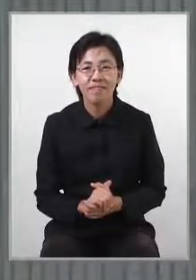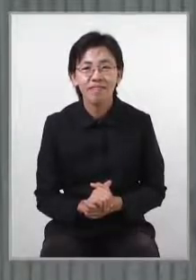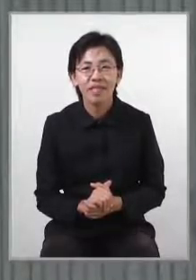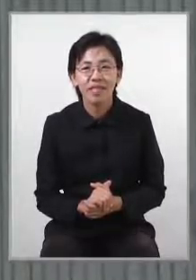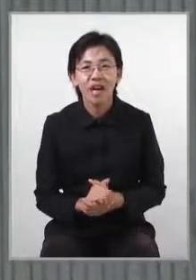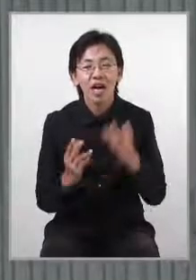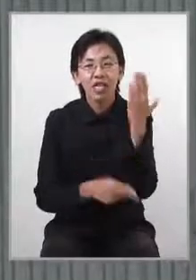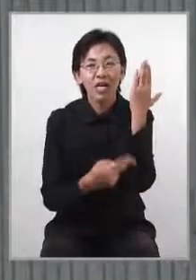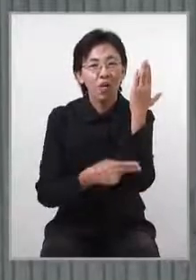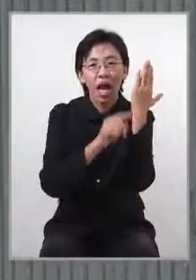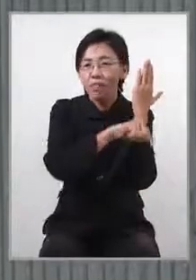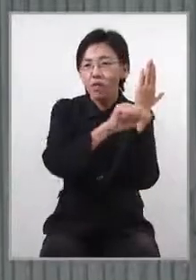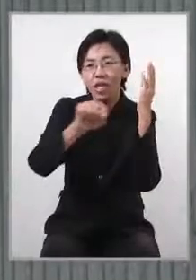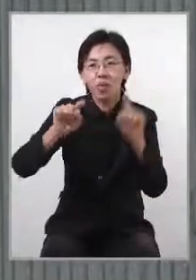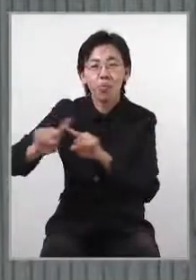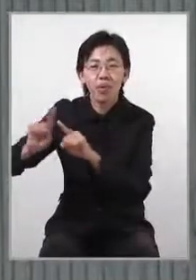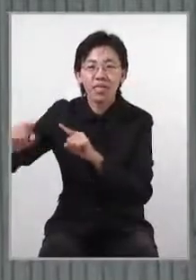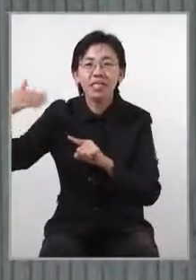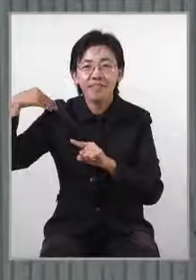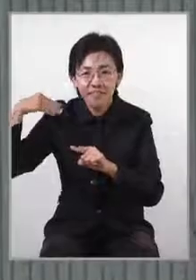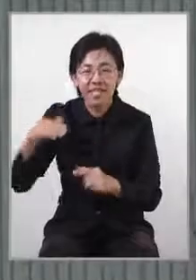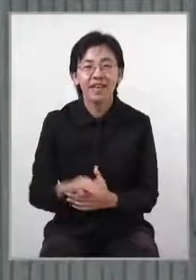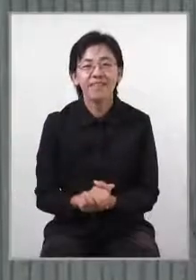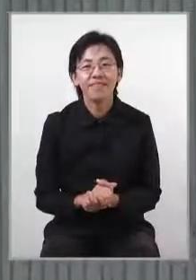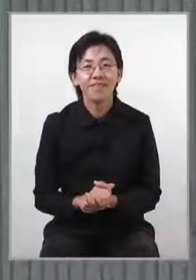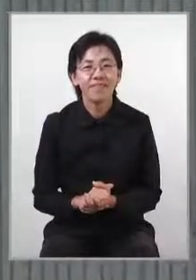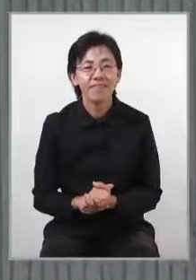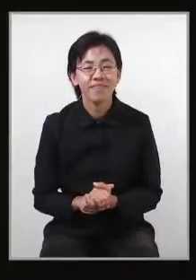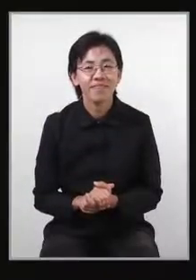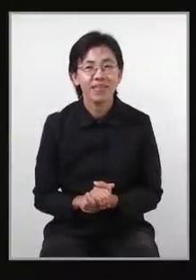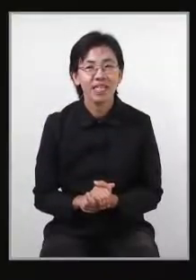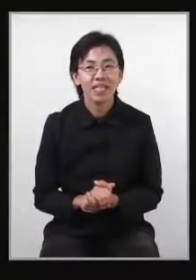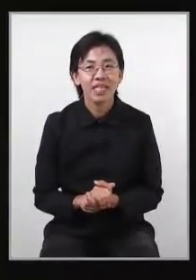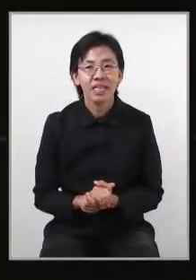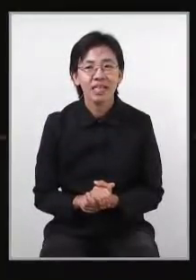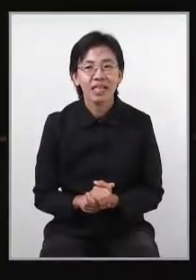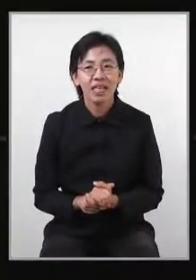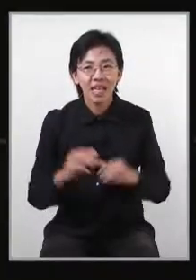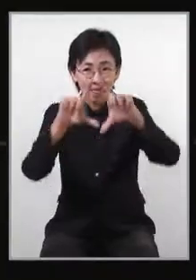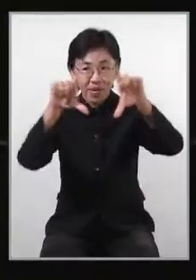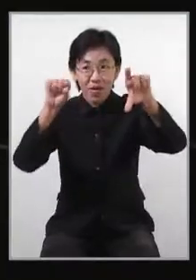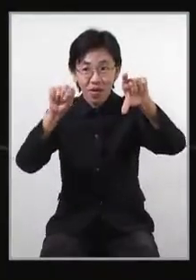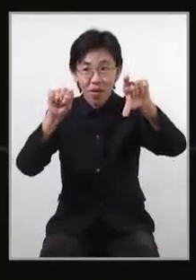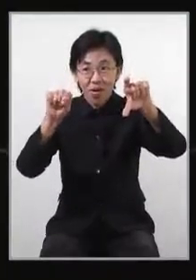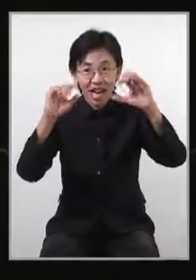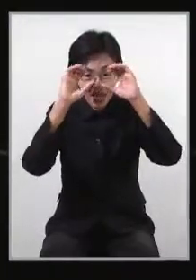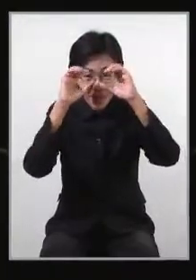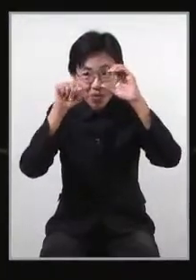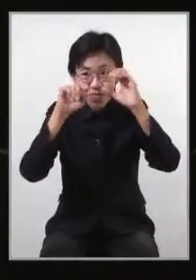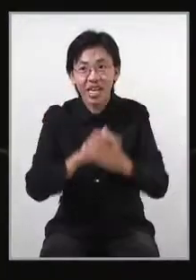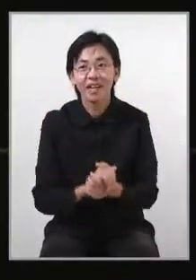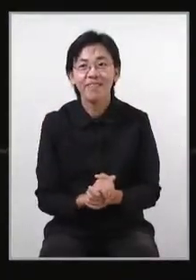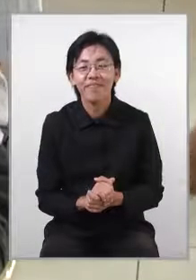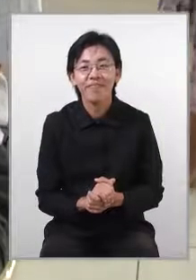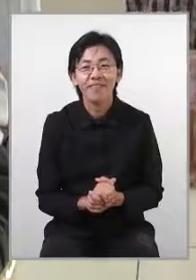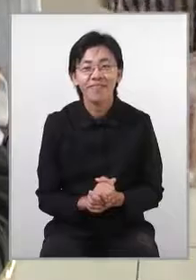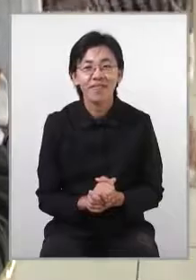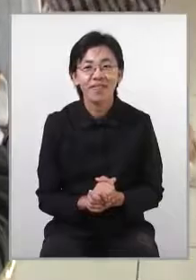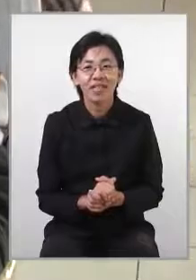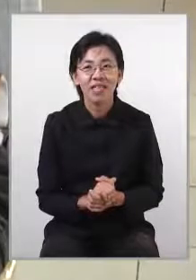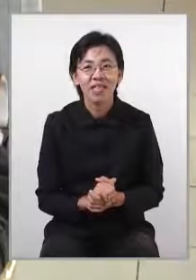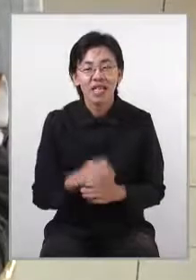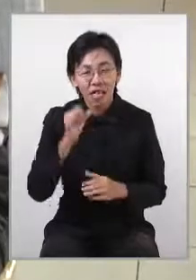กโรงแรมที่มีหนังสือชิปไวเซอร์อยู ่ครับ เมื่อวานมีชาวไต้หวัน2คนก็มาเข